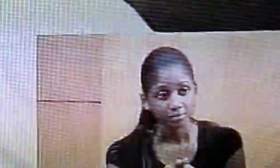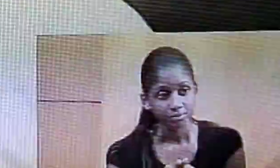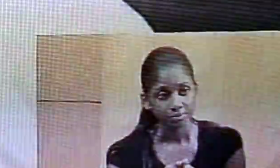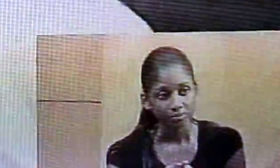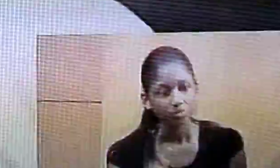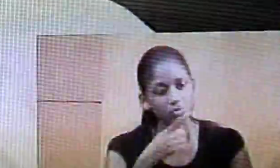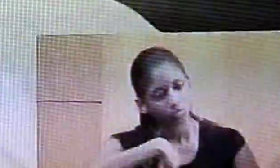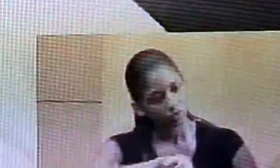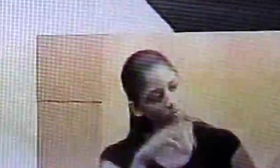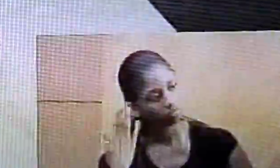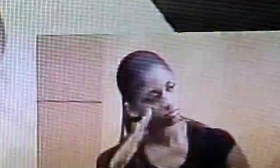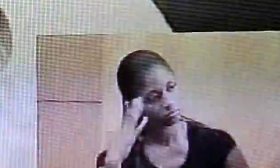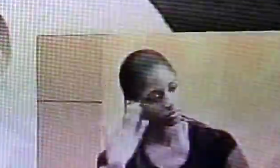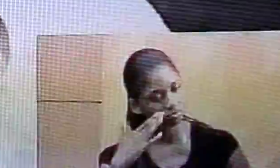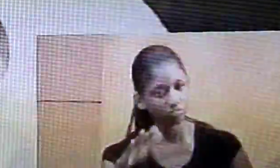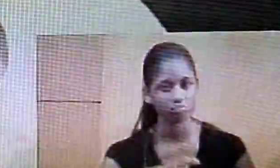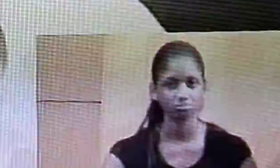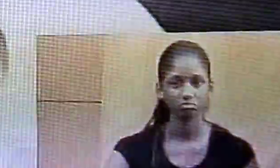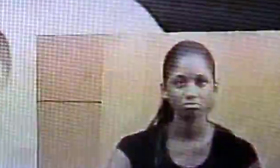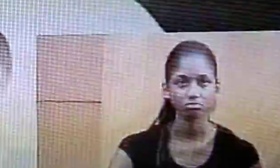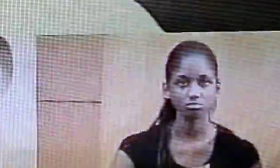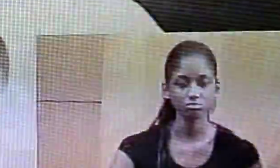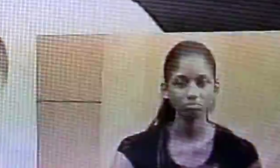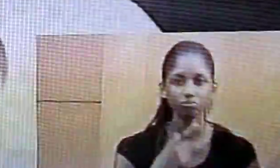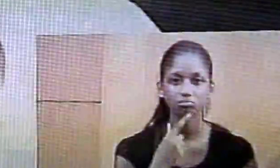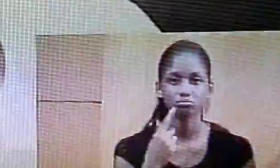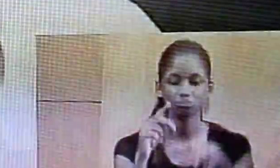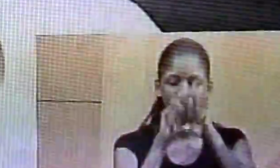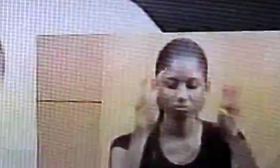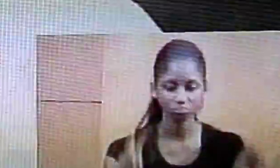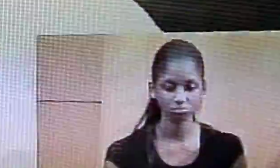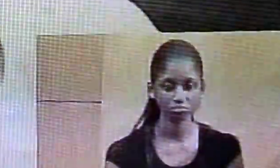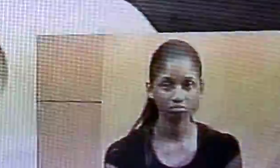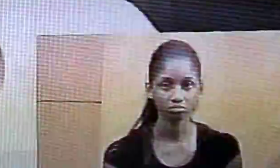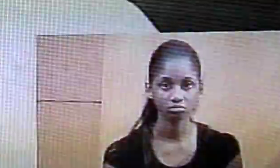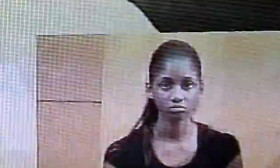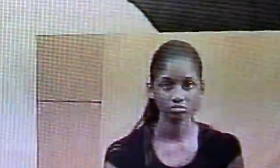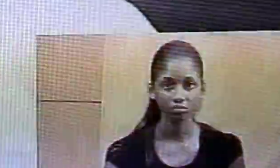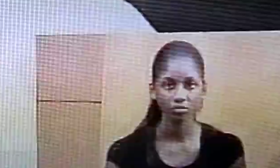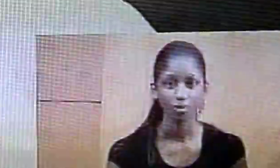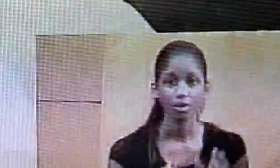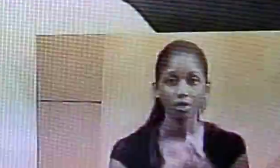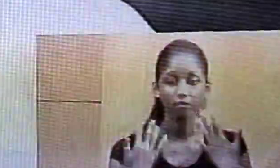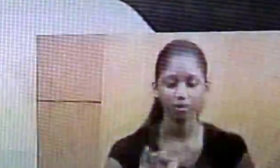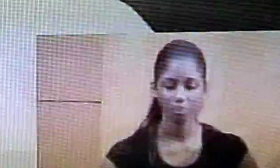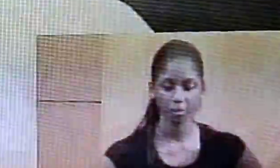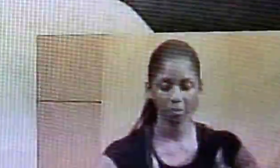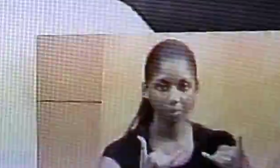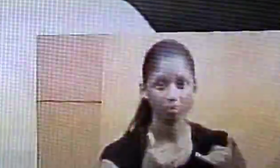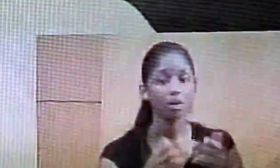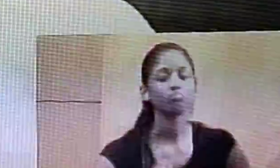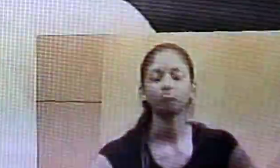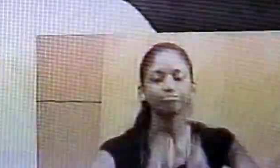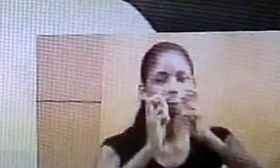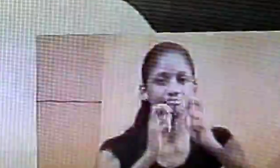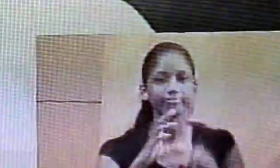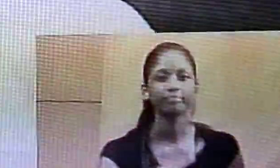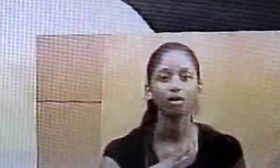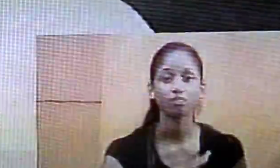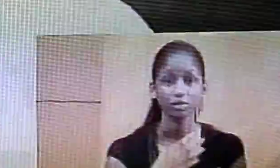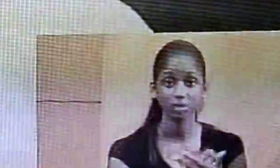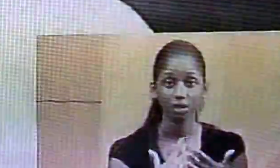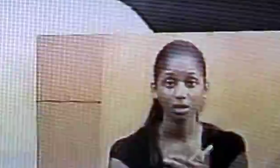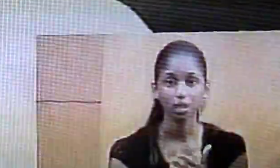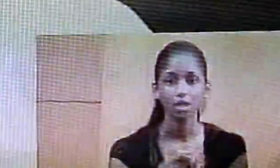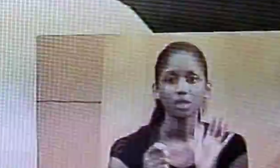nous savons tous qu'il y a eu une ordonnance au terme de cette montée en puissance-là. Il y a eu une ordonnance